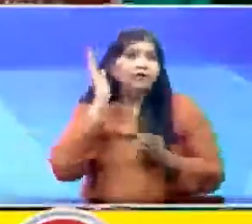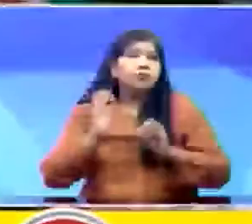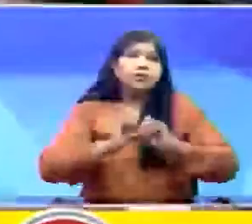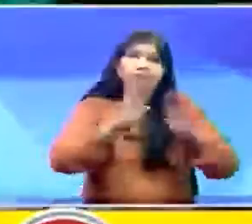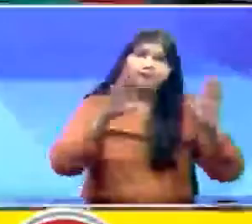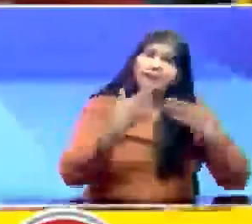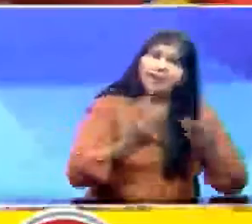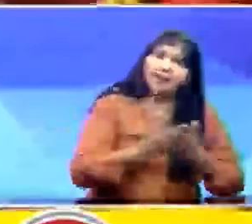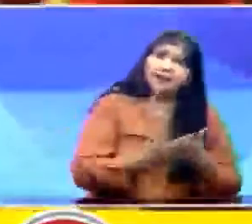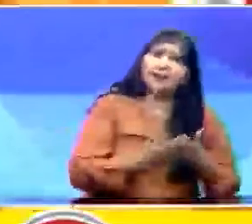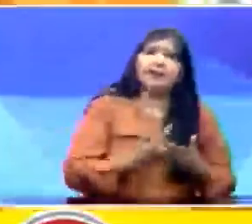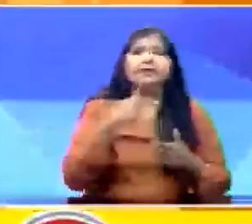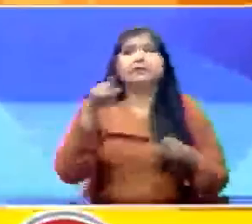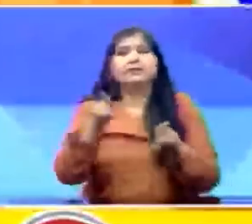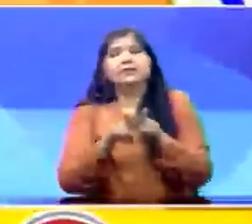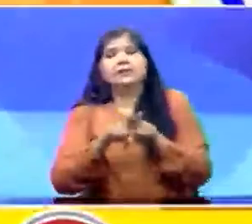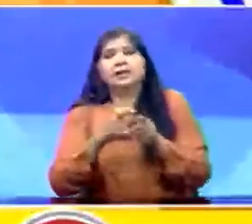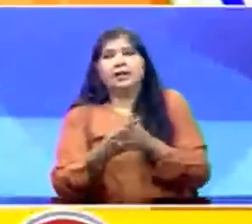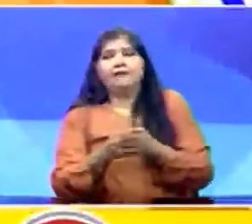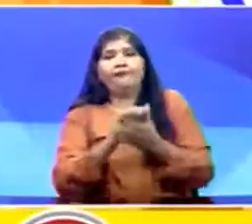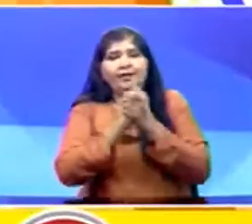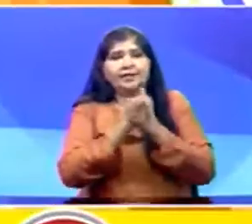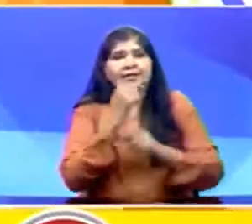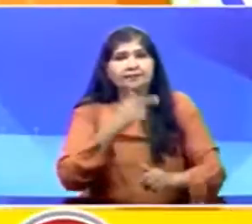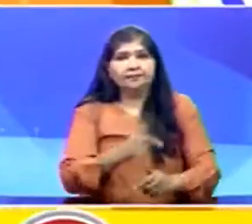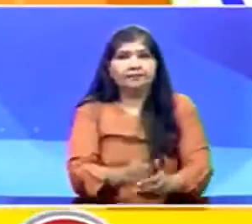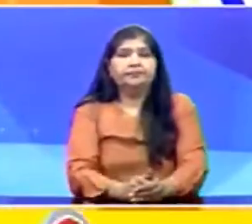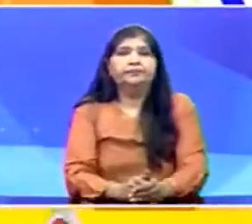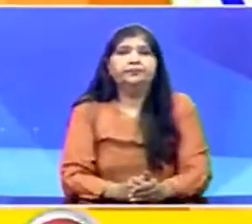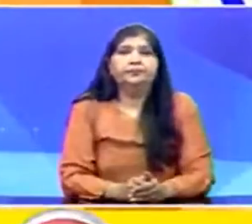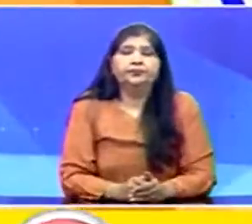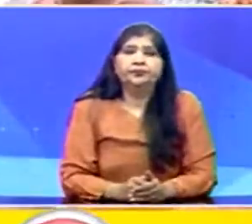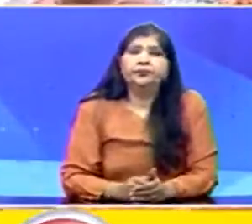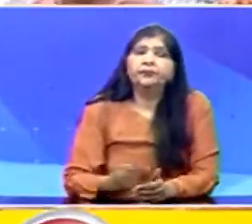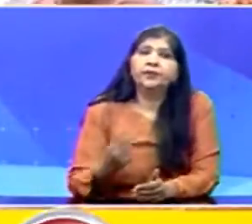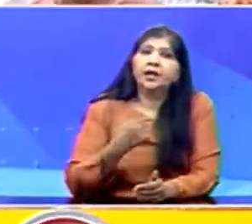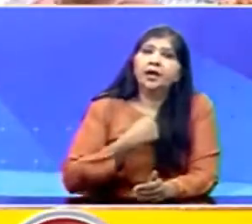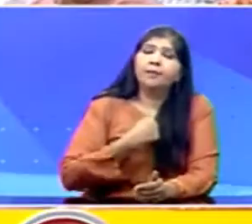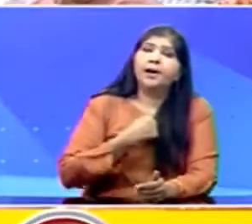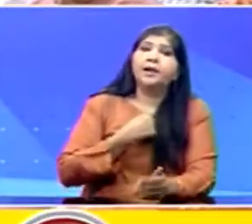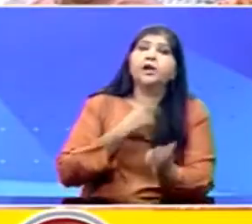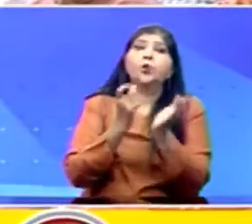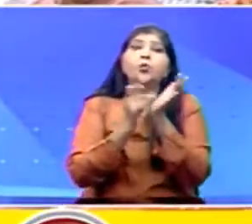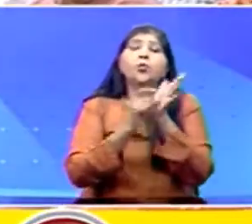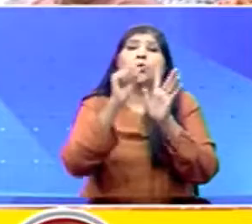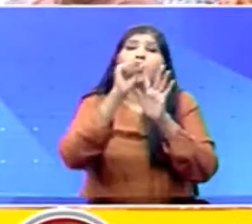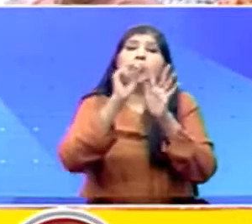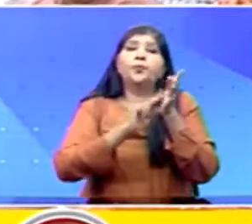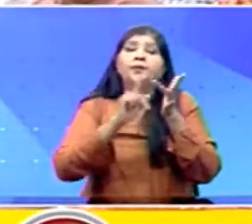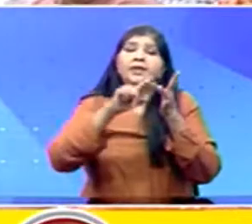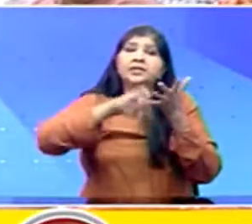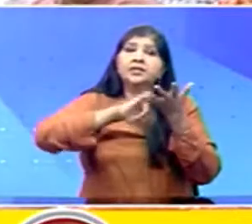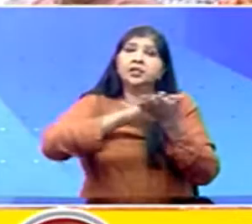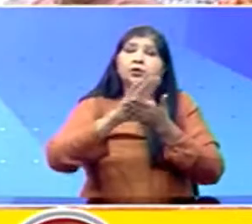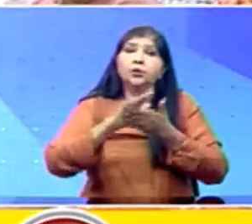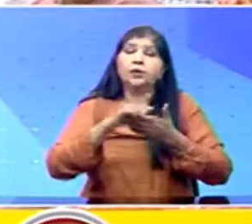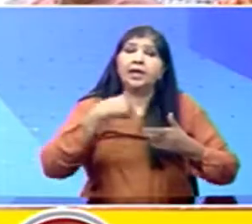मेरे प्यारे देश्वासियों हमारे उपनिश्दों का एक जीवन मंत्र है